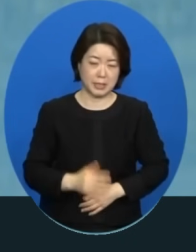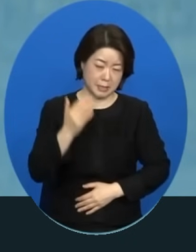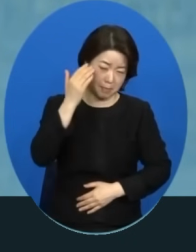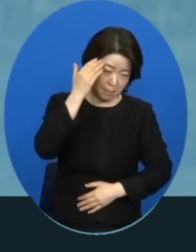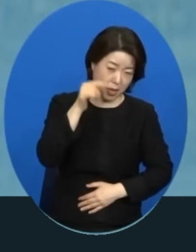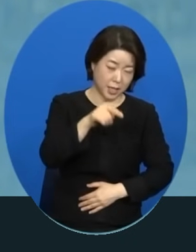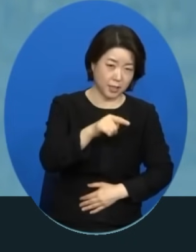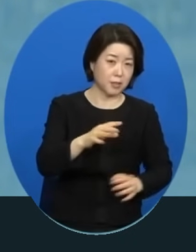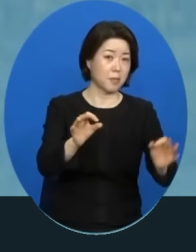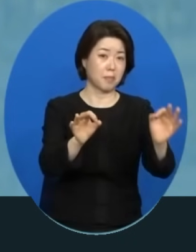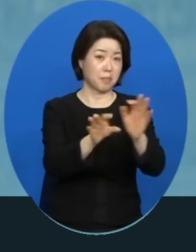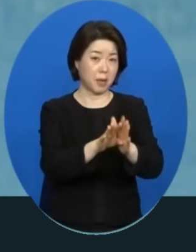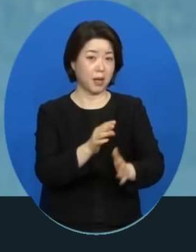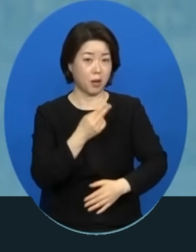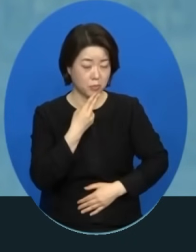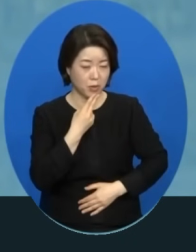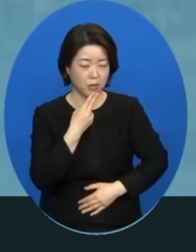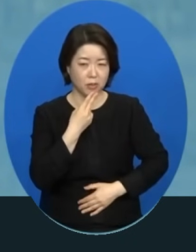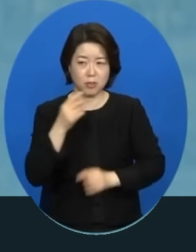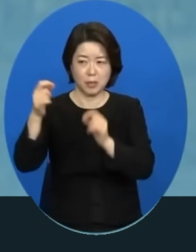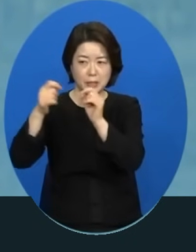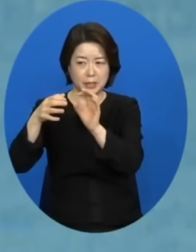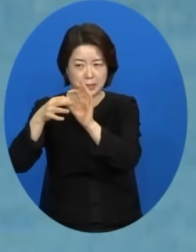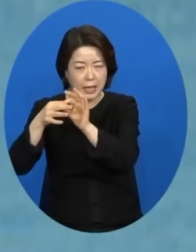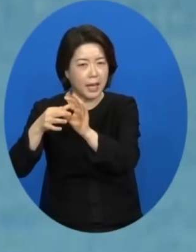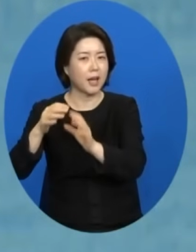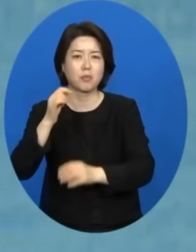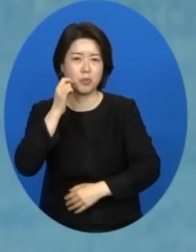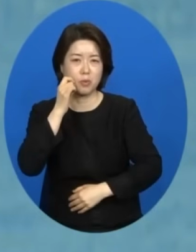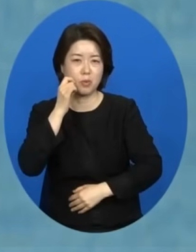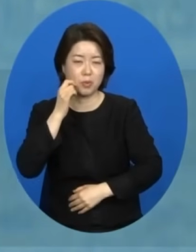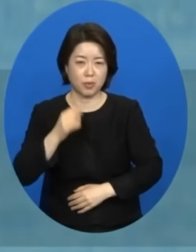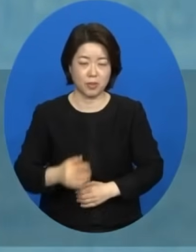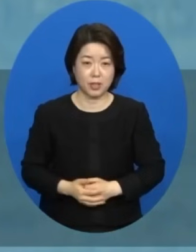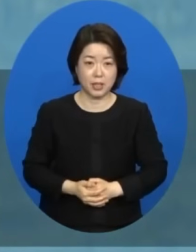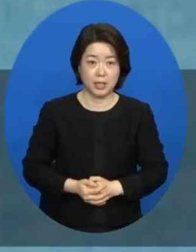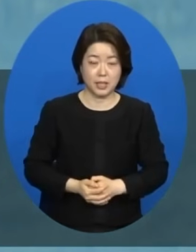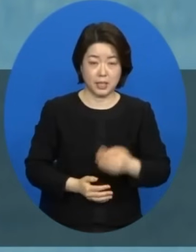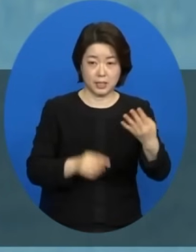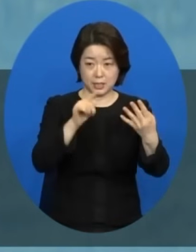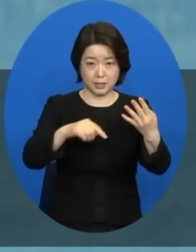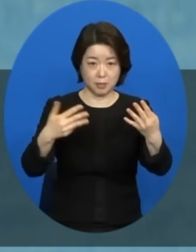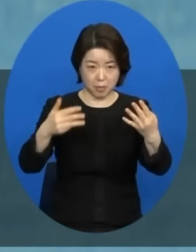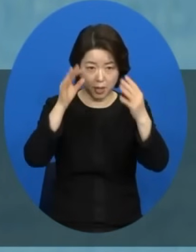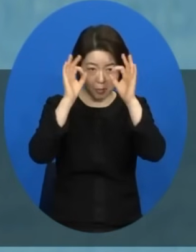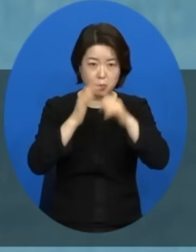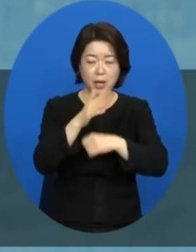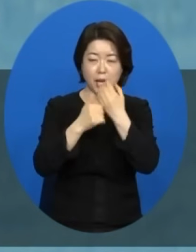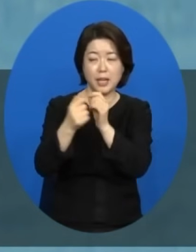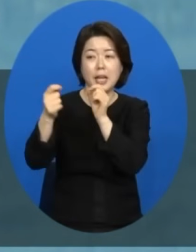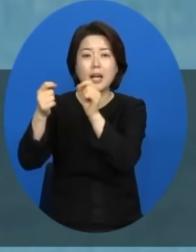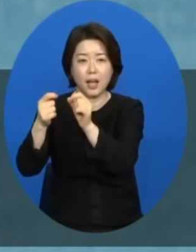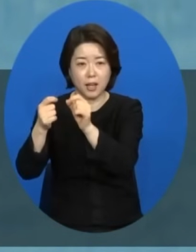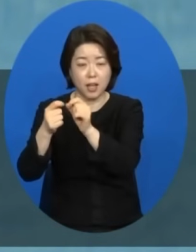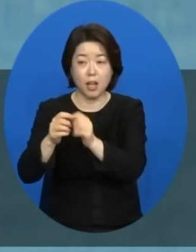못하면 관계가 가까워질 수가 없어요. 8절에 보시면 하나님을 가까이 하라, 그리하면 너희를 가까이 하시리라. 죄인들아